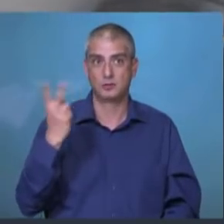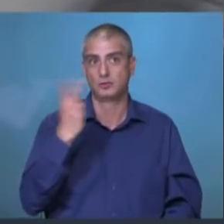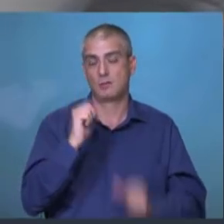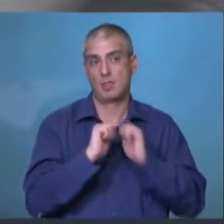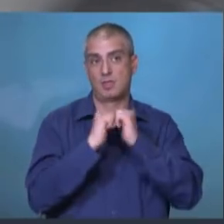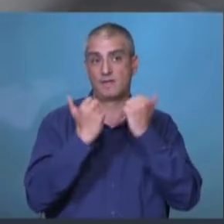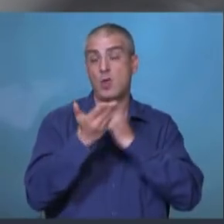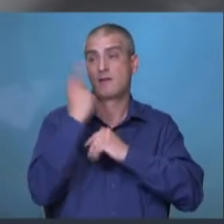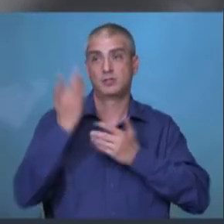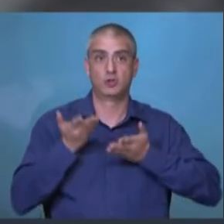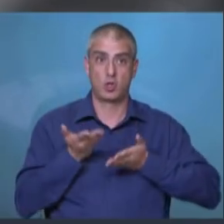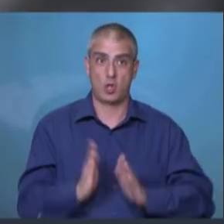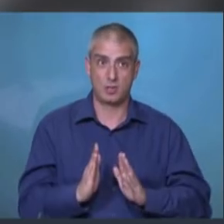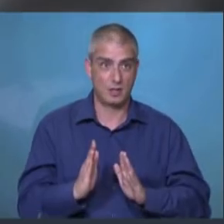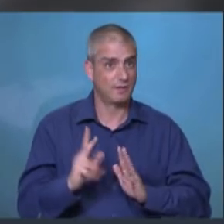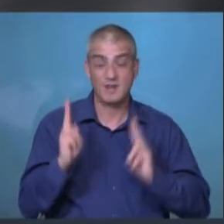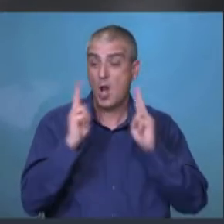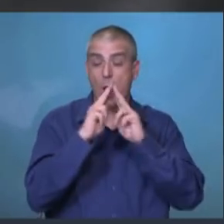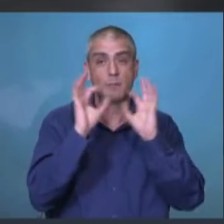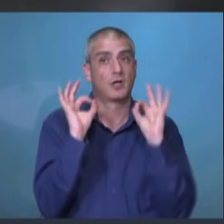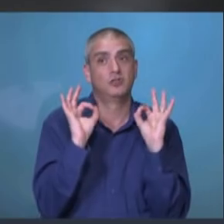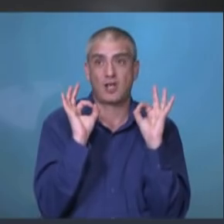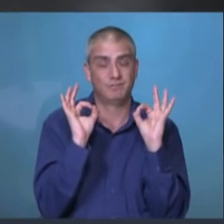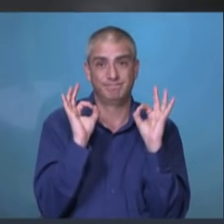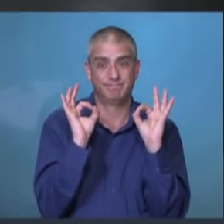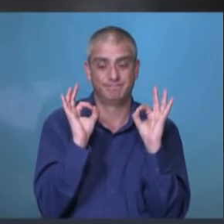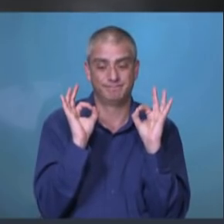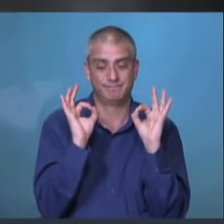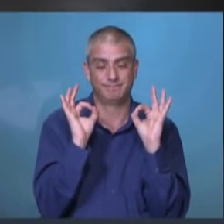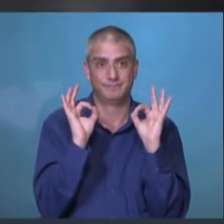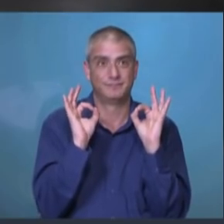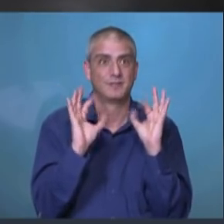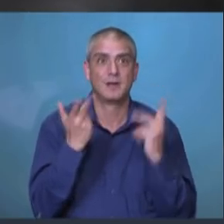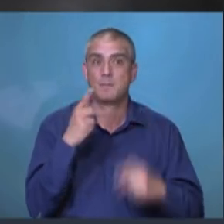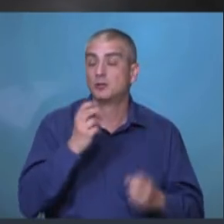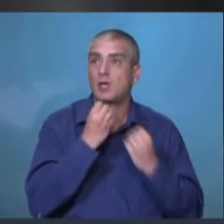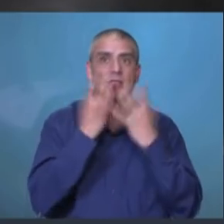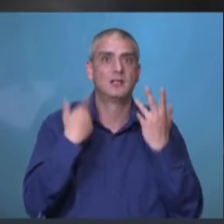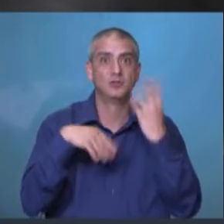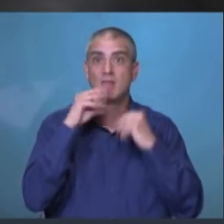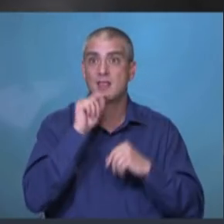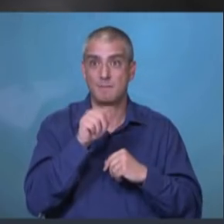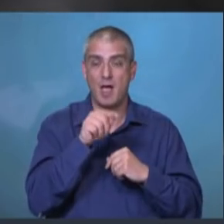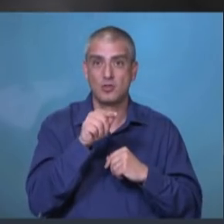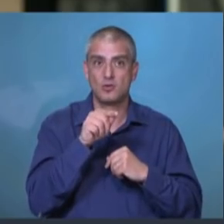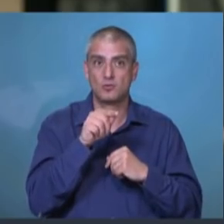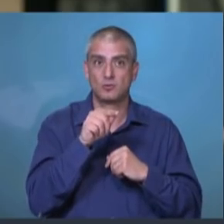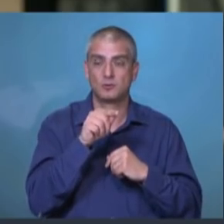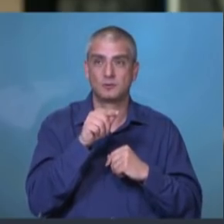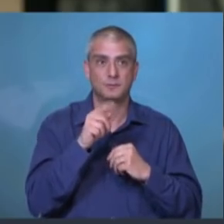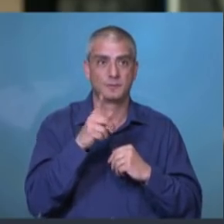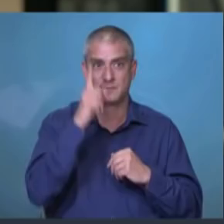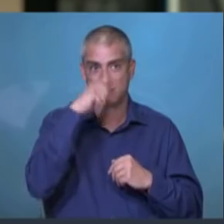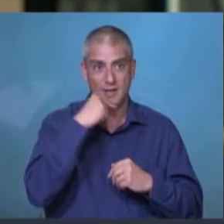נפרדו עוד לפני שהיא נולדה, והיא מעולם לא פגשה אותו. מה שהנס שדיברנו על זה,